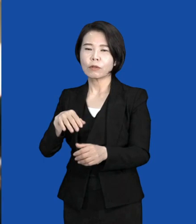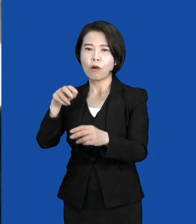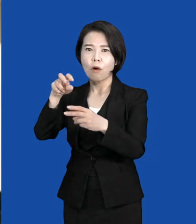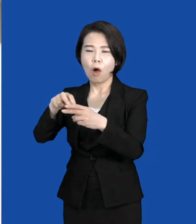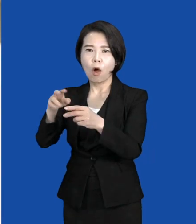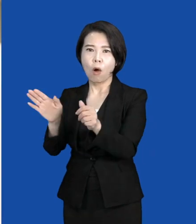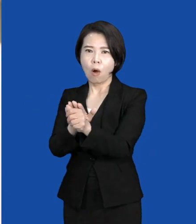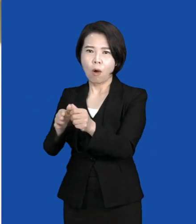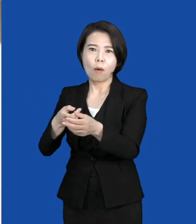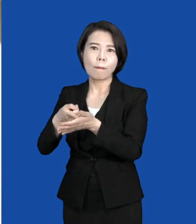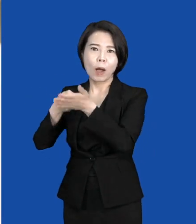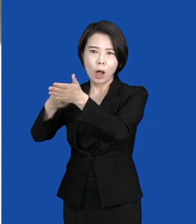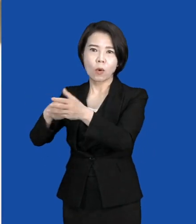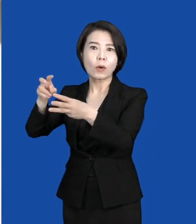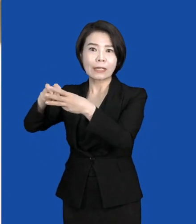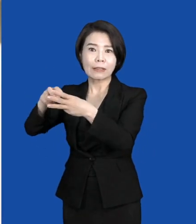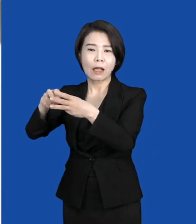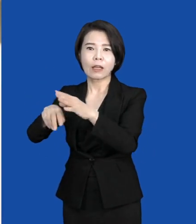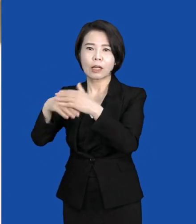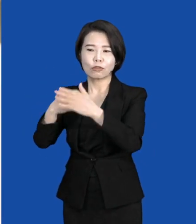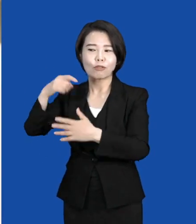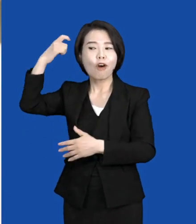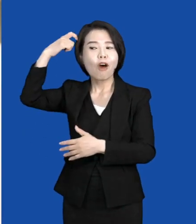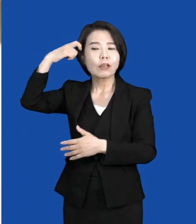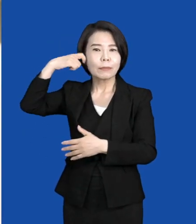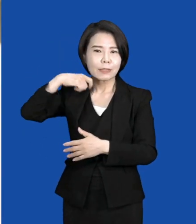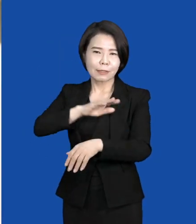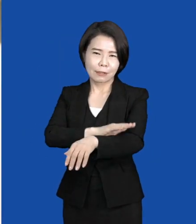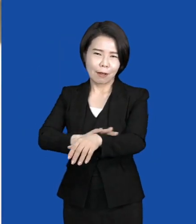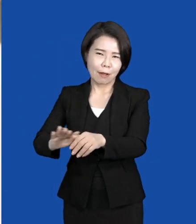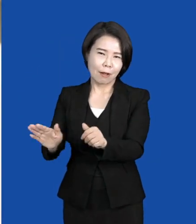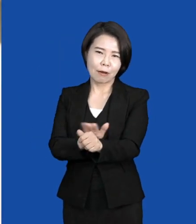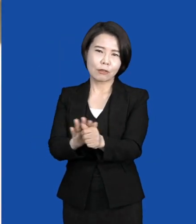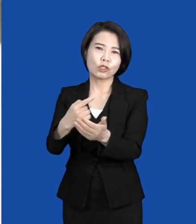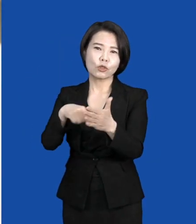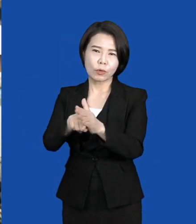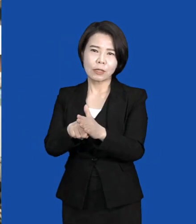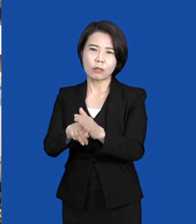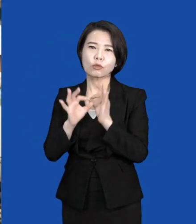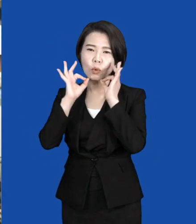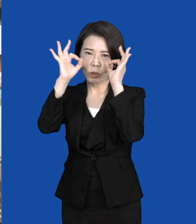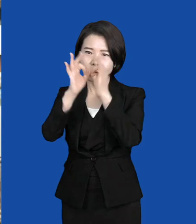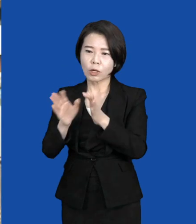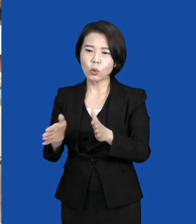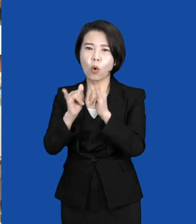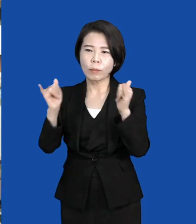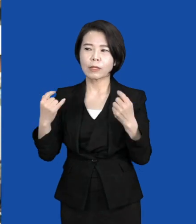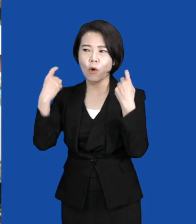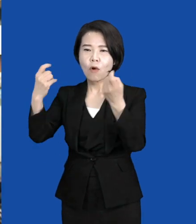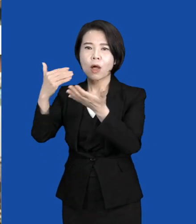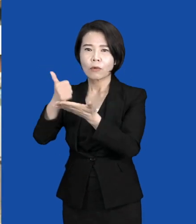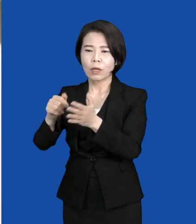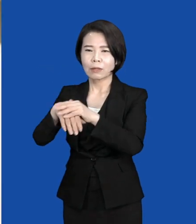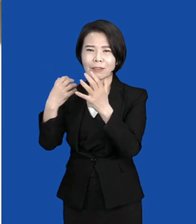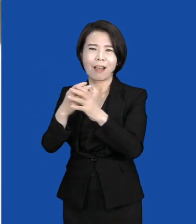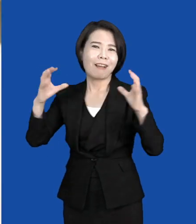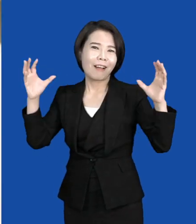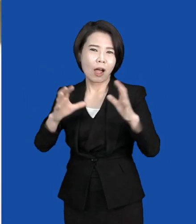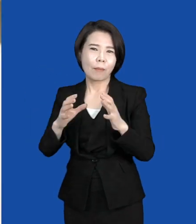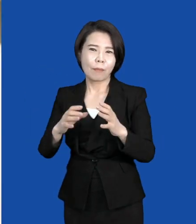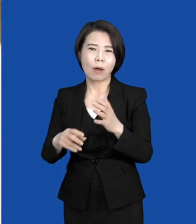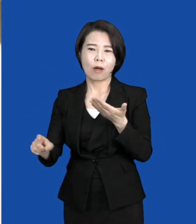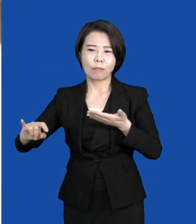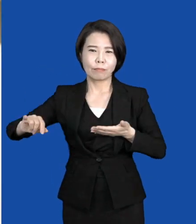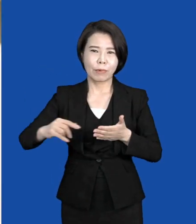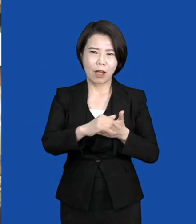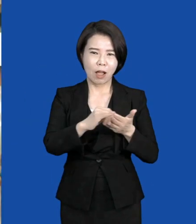제주관광불편신고센터 등을 운영해서 제주관광 이미지 제고에 나갈 것입니다. 도민 및 관광객 모두가